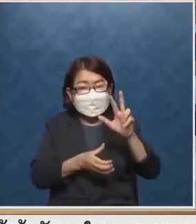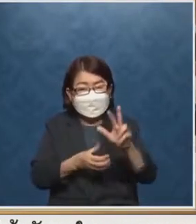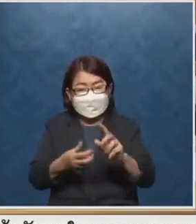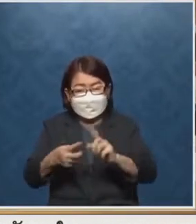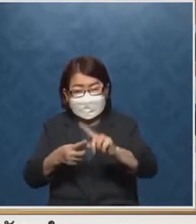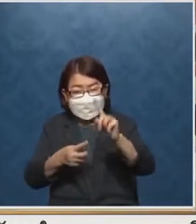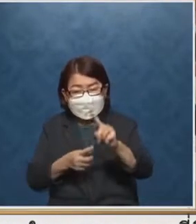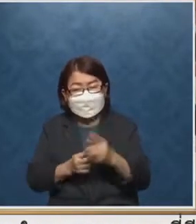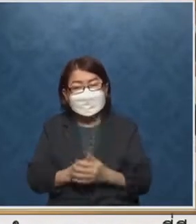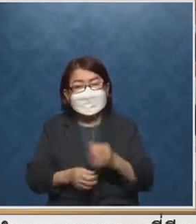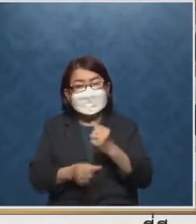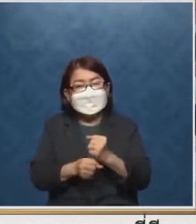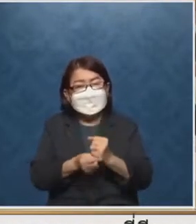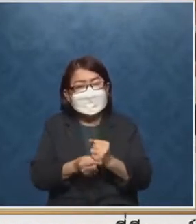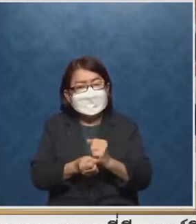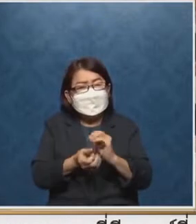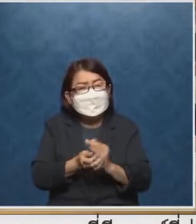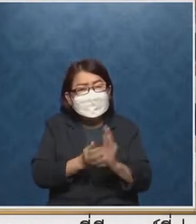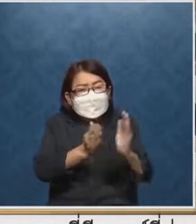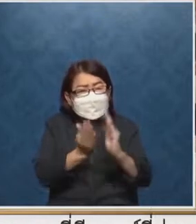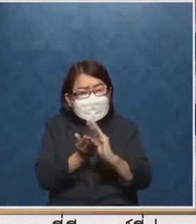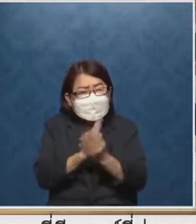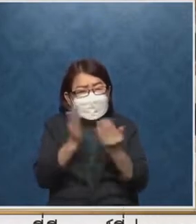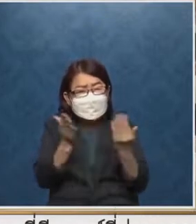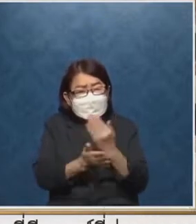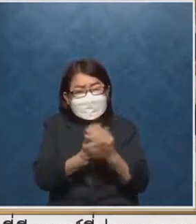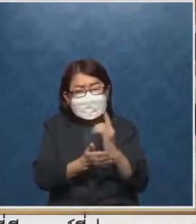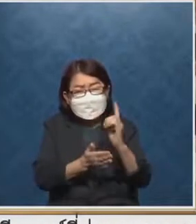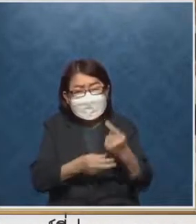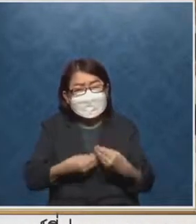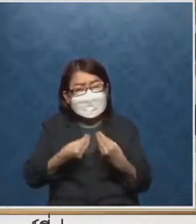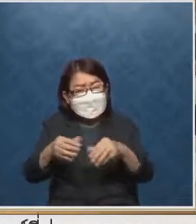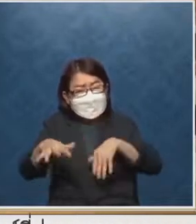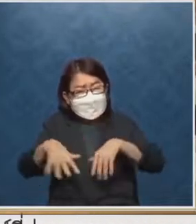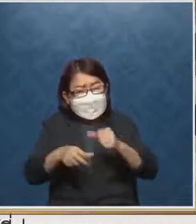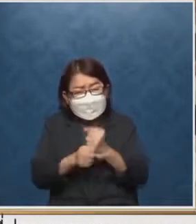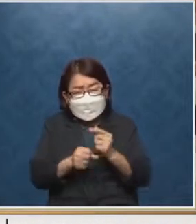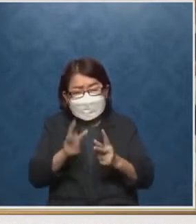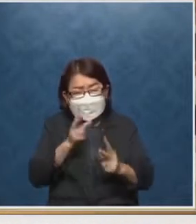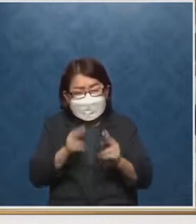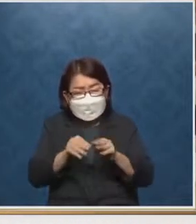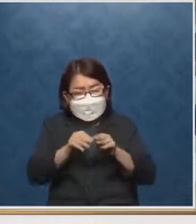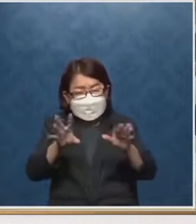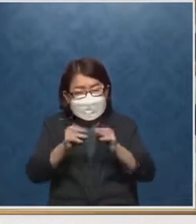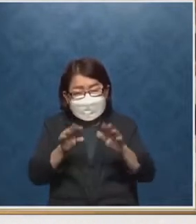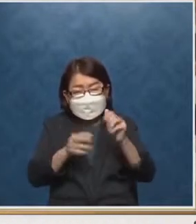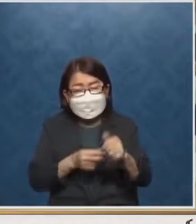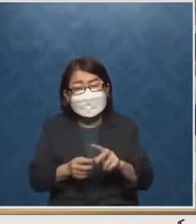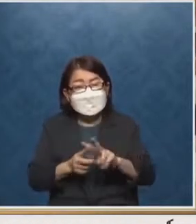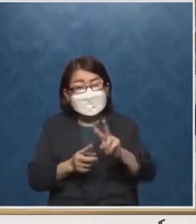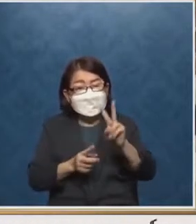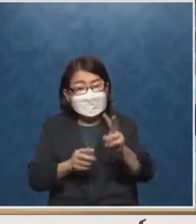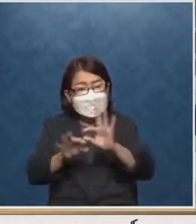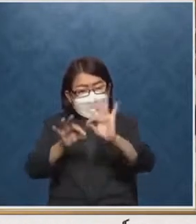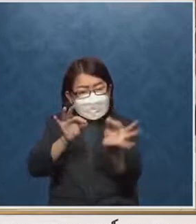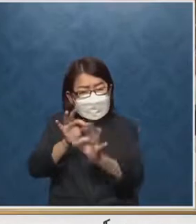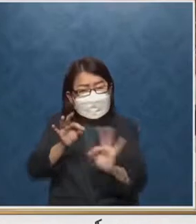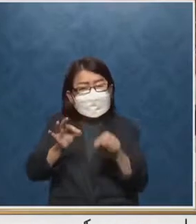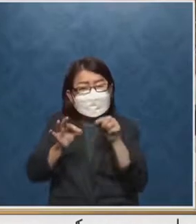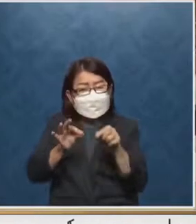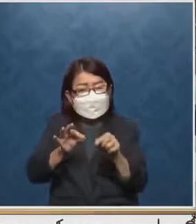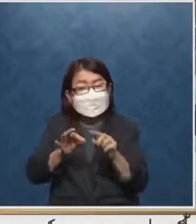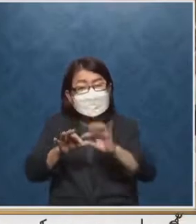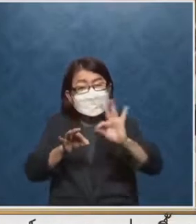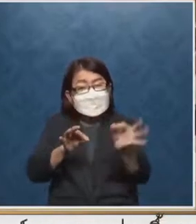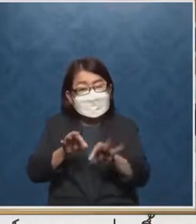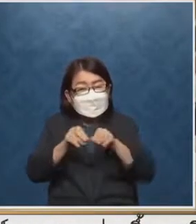คือการสร้างนวัตกรรมเพื่อการพัฒนาสื่อปลอดภัยและสร้างสรรค์2การพัฒนาเนื้อหาสื่อสำหรับ